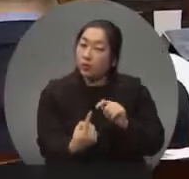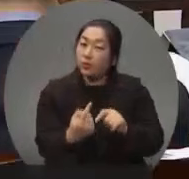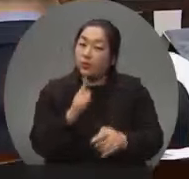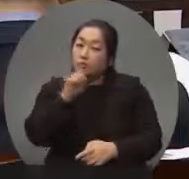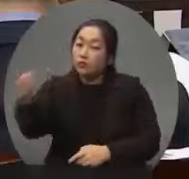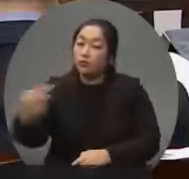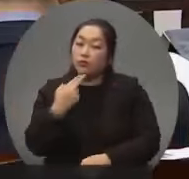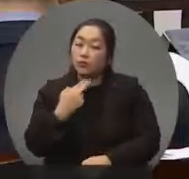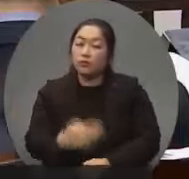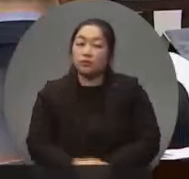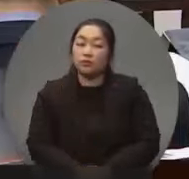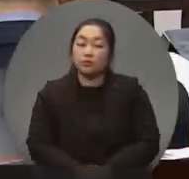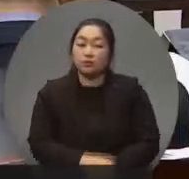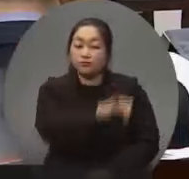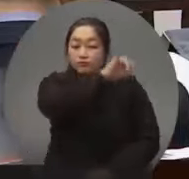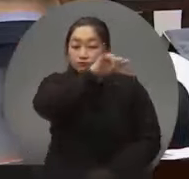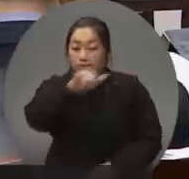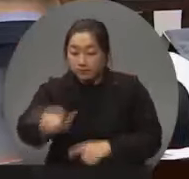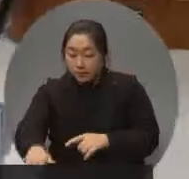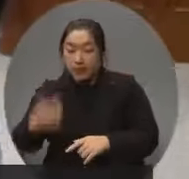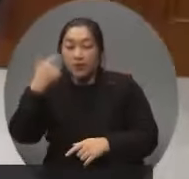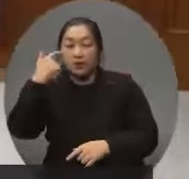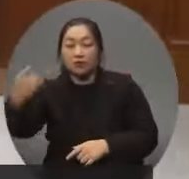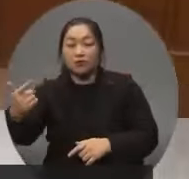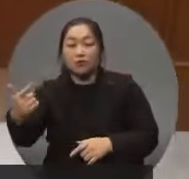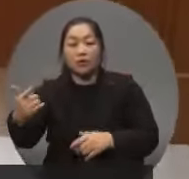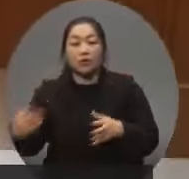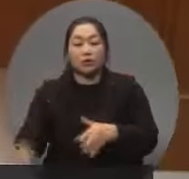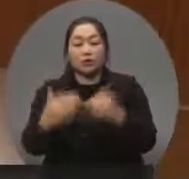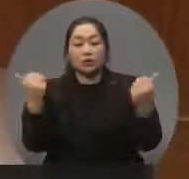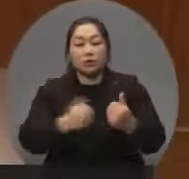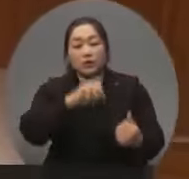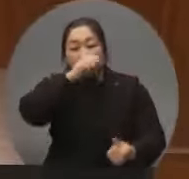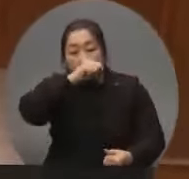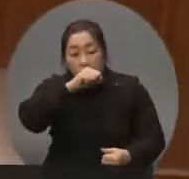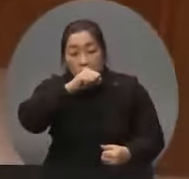없었습니다 돌아와서는 엿세 뒤 열린 도의회